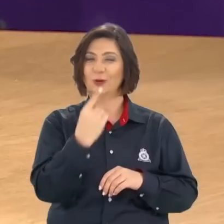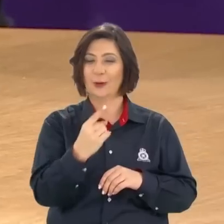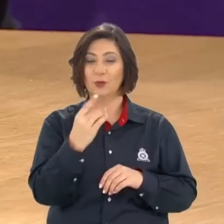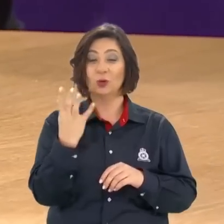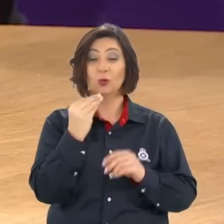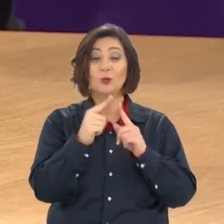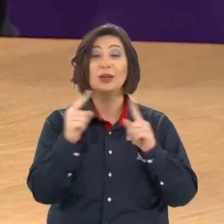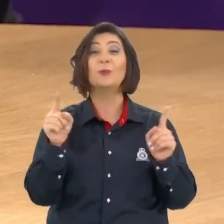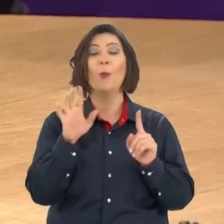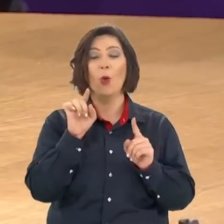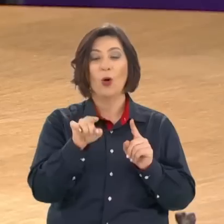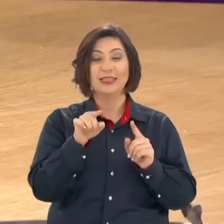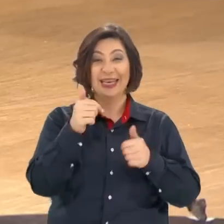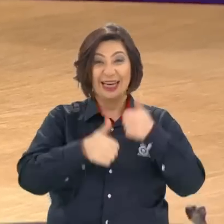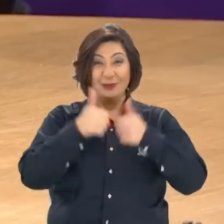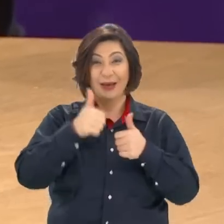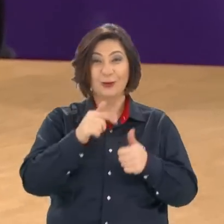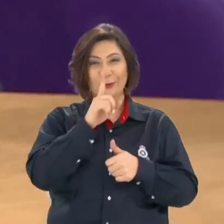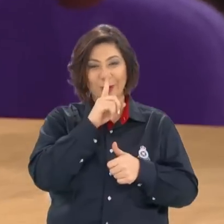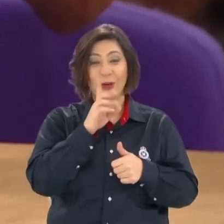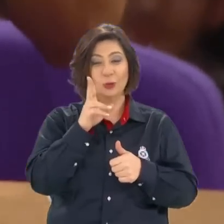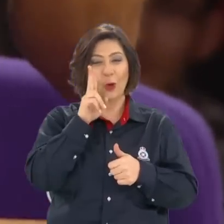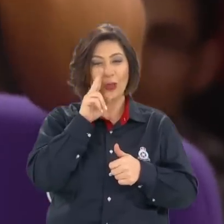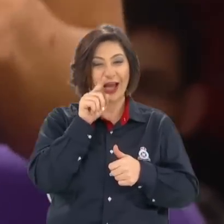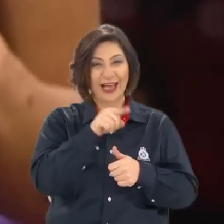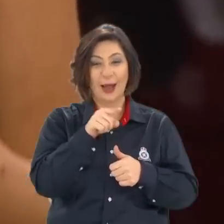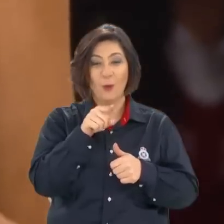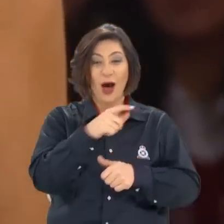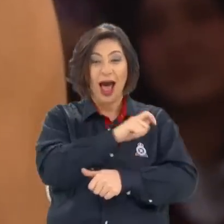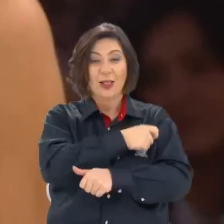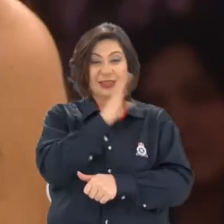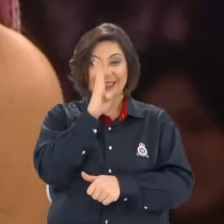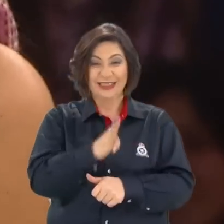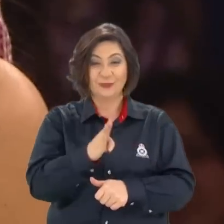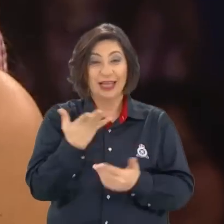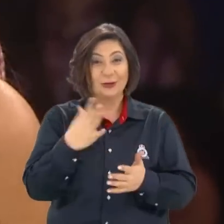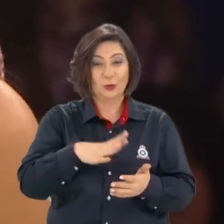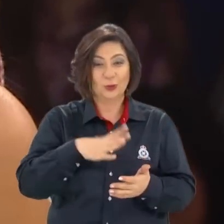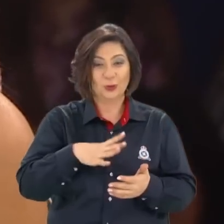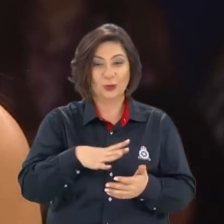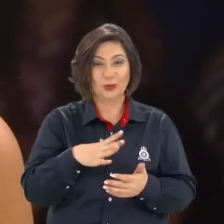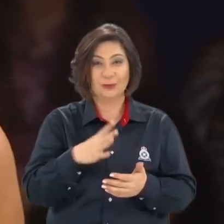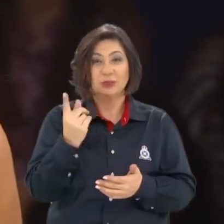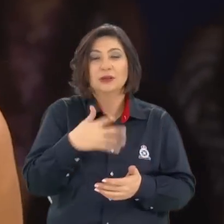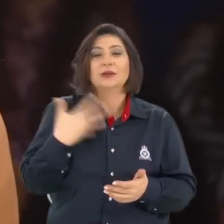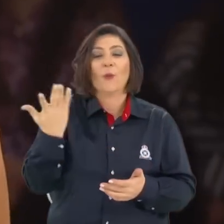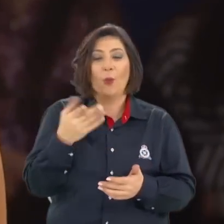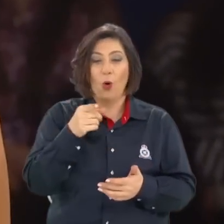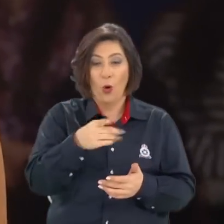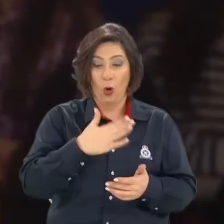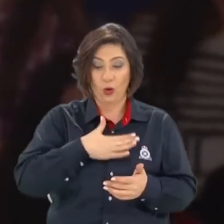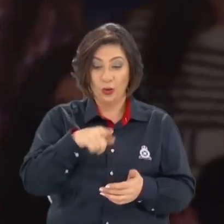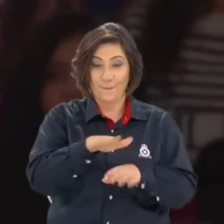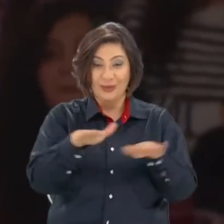Çok uzatmayabilirim bunu. Orası yarışmayı da o yüzden. Bak, sonuna kadar bu Alman disiplinimle. Ne istiyorsun? Bir şey istemiyorum. Önde şu